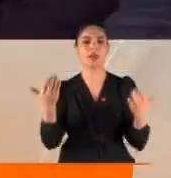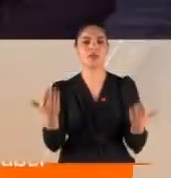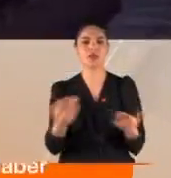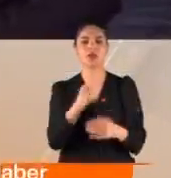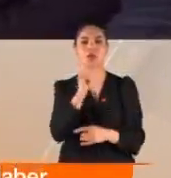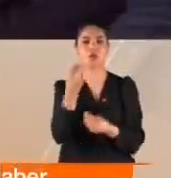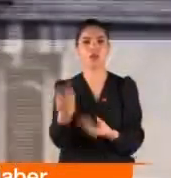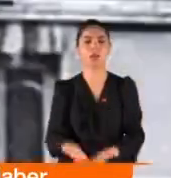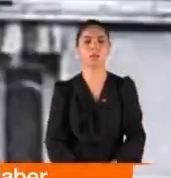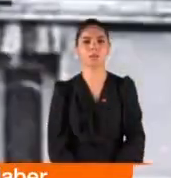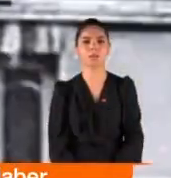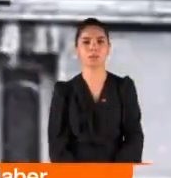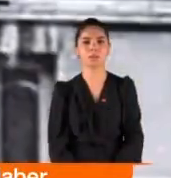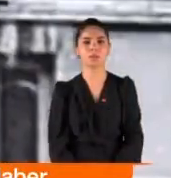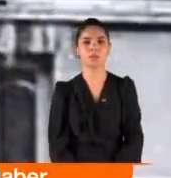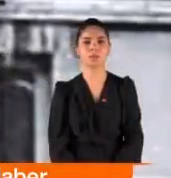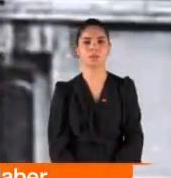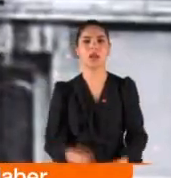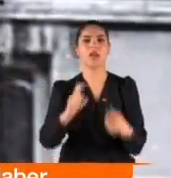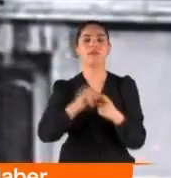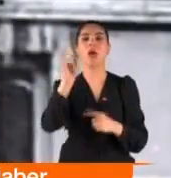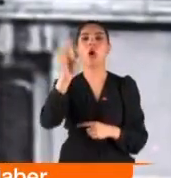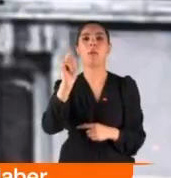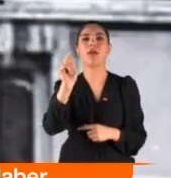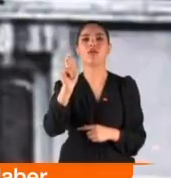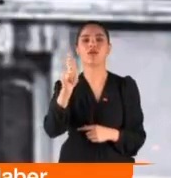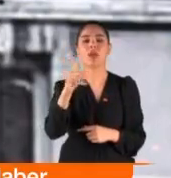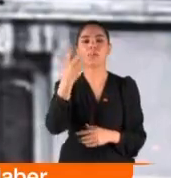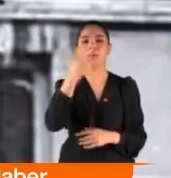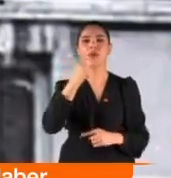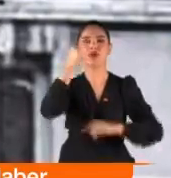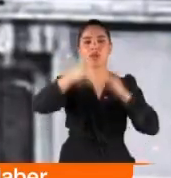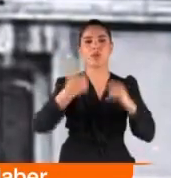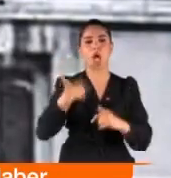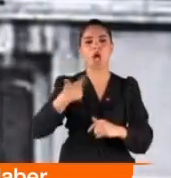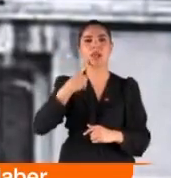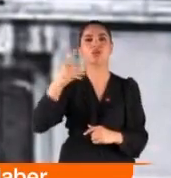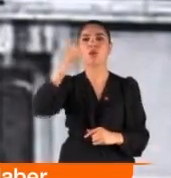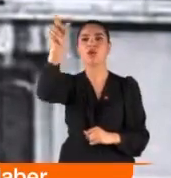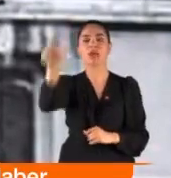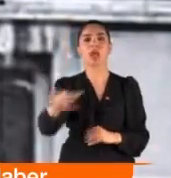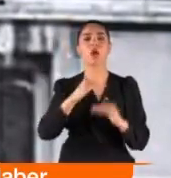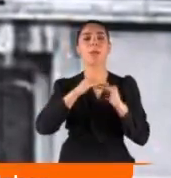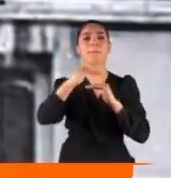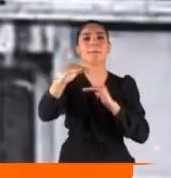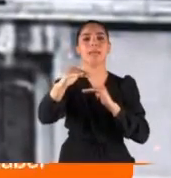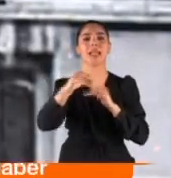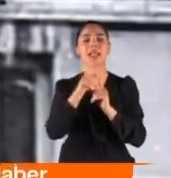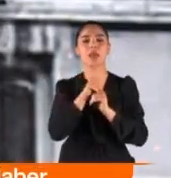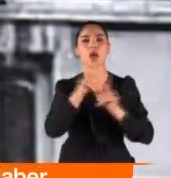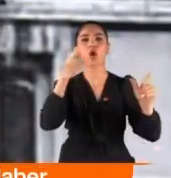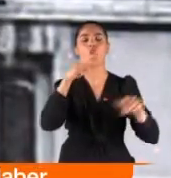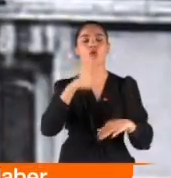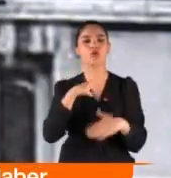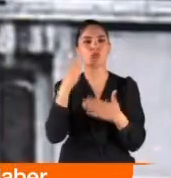diyelim. Sözü yeniden size bırakalım. Ve 15 Temmuz'un 5. yıl dönümüne özel Cumhurbaşkanı Erdoğan'ın millete sesleniş